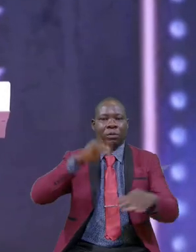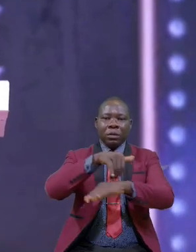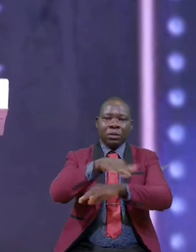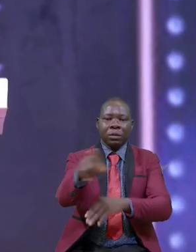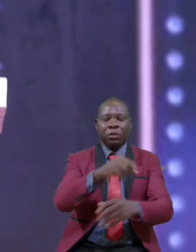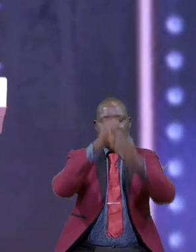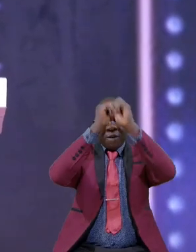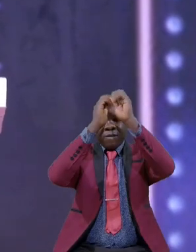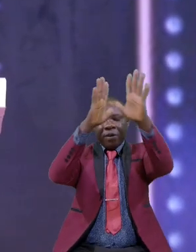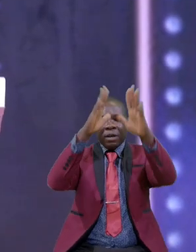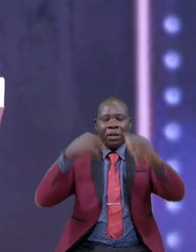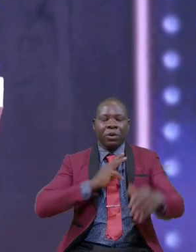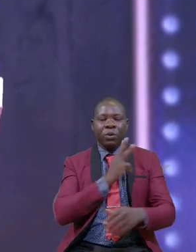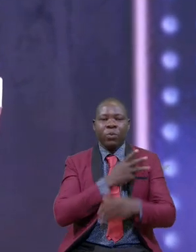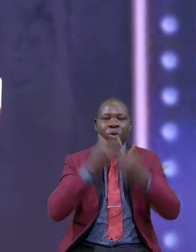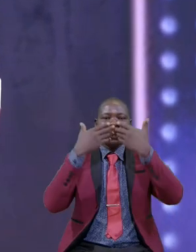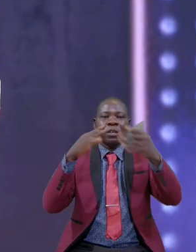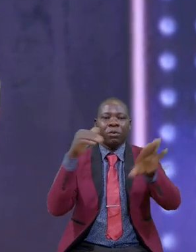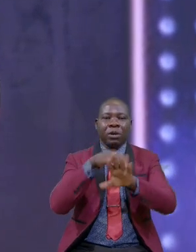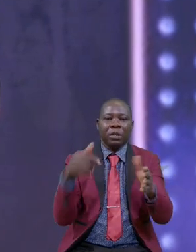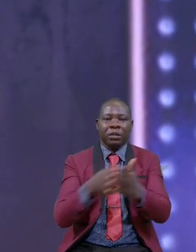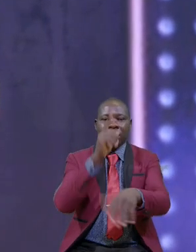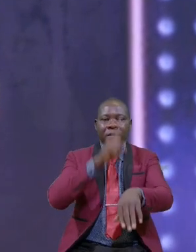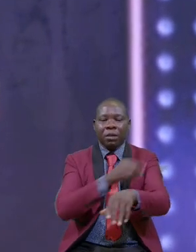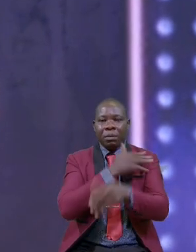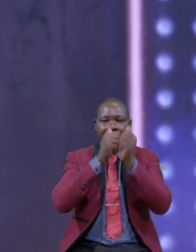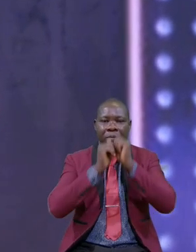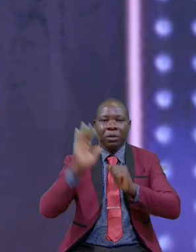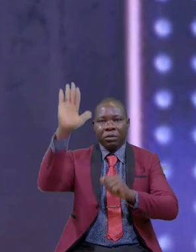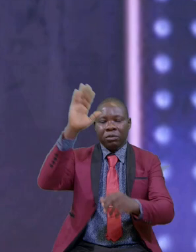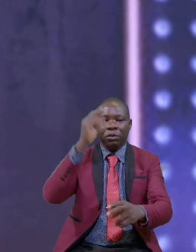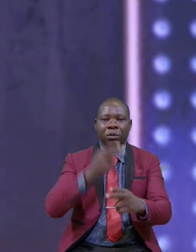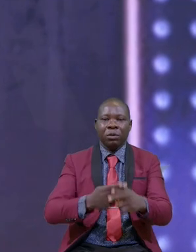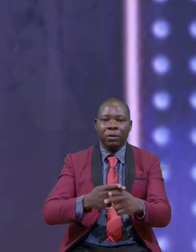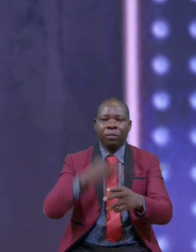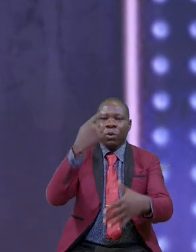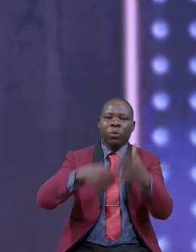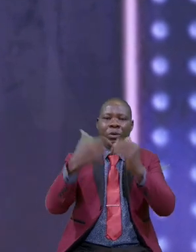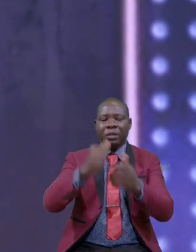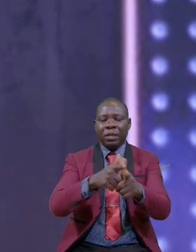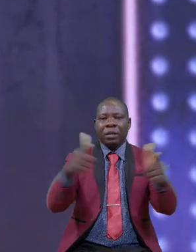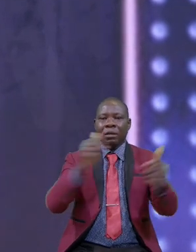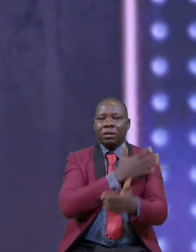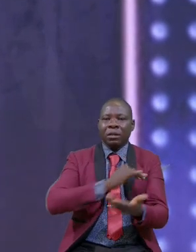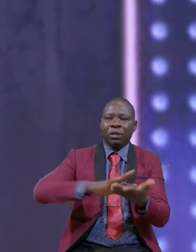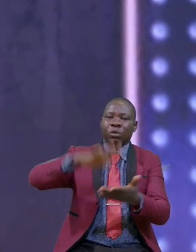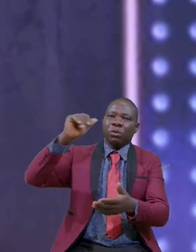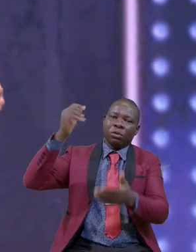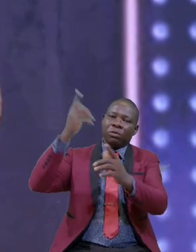Père, nous te remercions en ce moment, nous bénissons ton nom. Oh, quel Dieu merveilleux, puissant